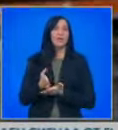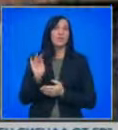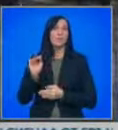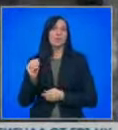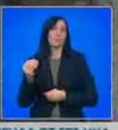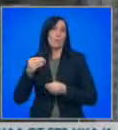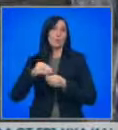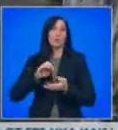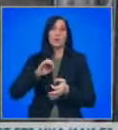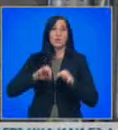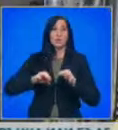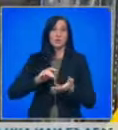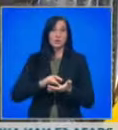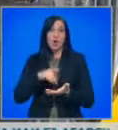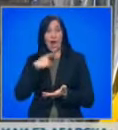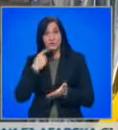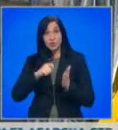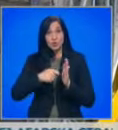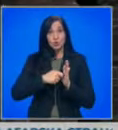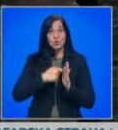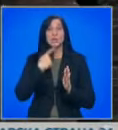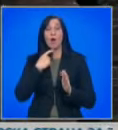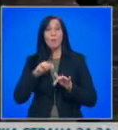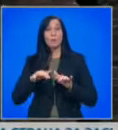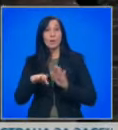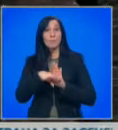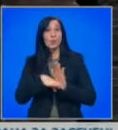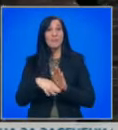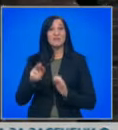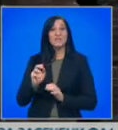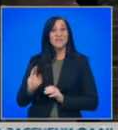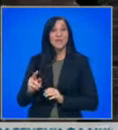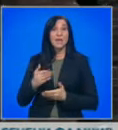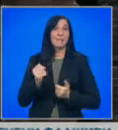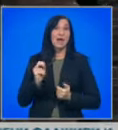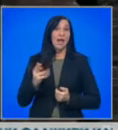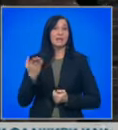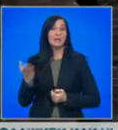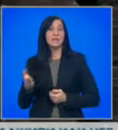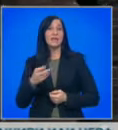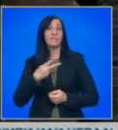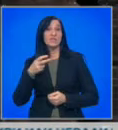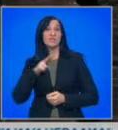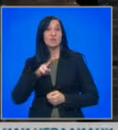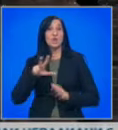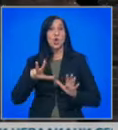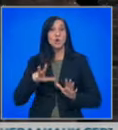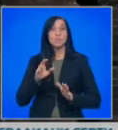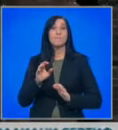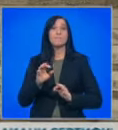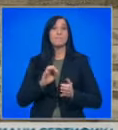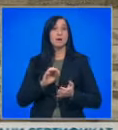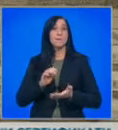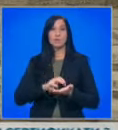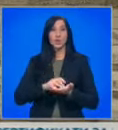изборни машини. Казва още, че ключът за софтуера е в ЦИК и няма как тези 228 машини да бъдат манипулирани заради многото нива на